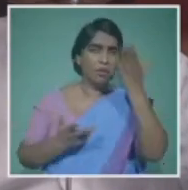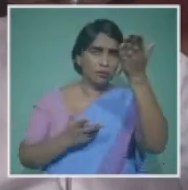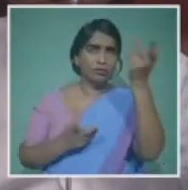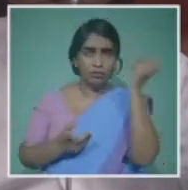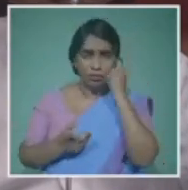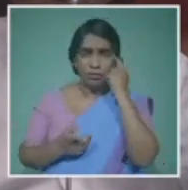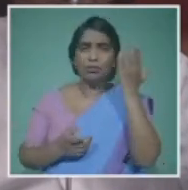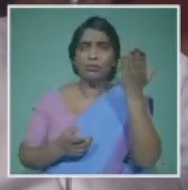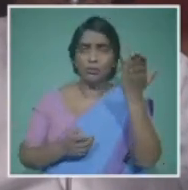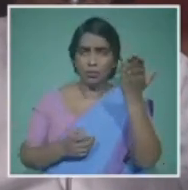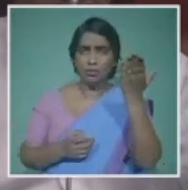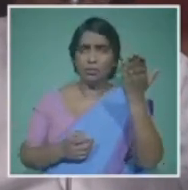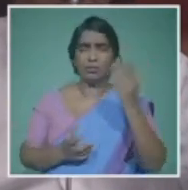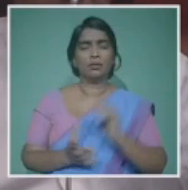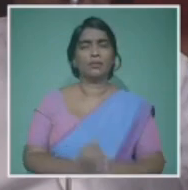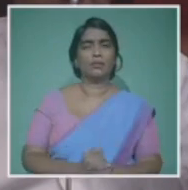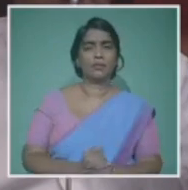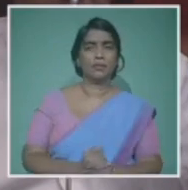jadu?